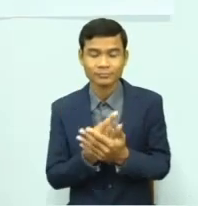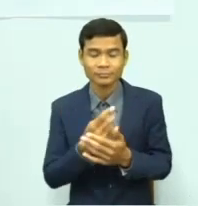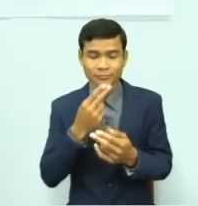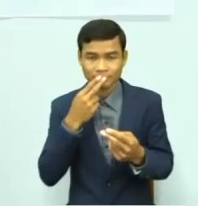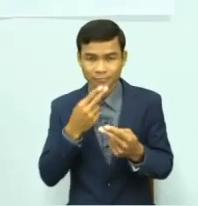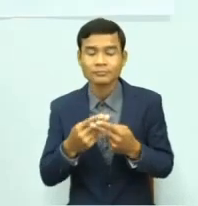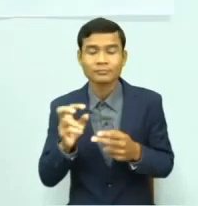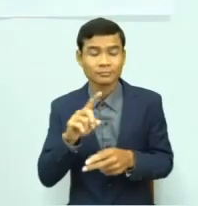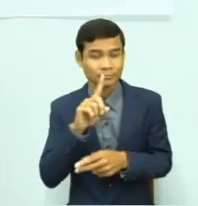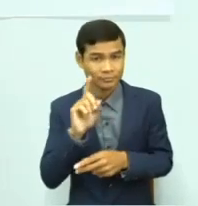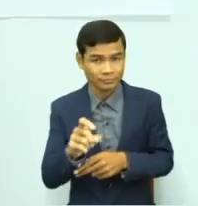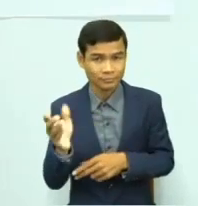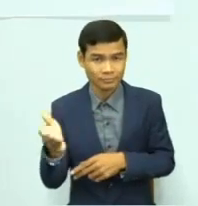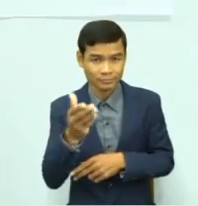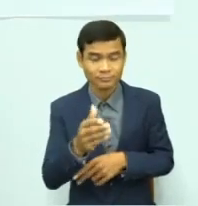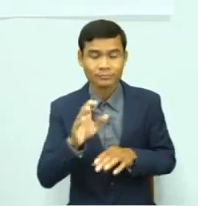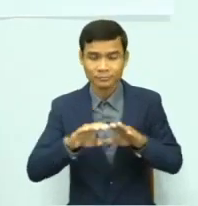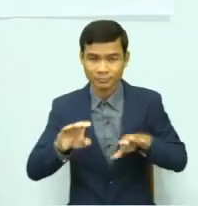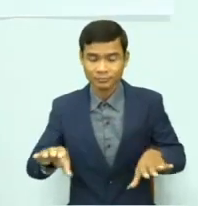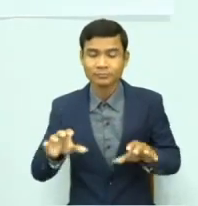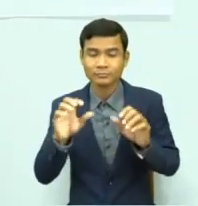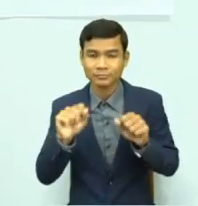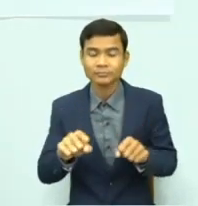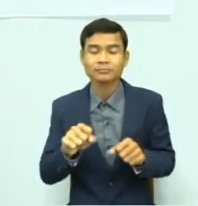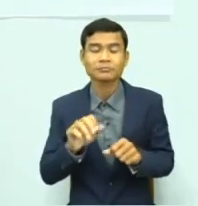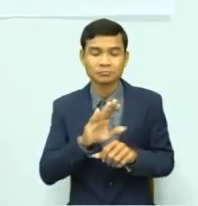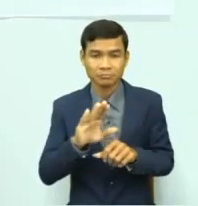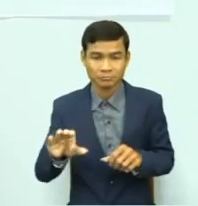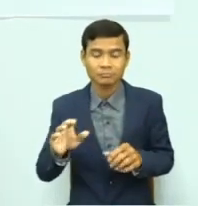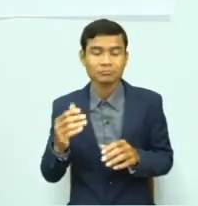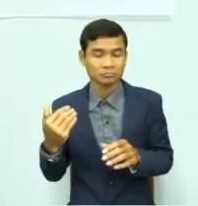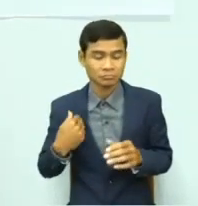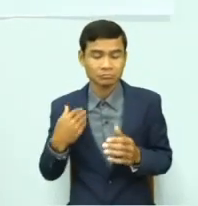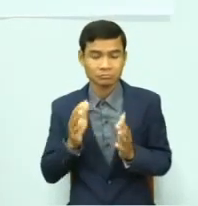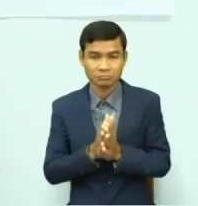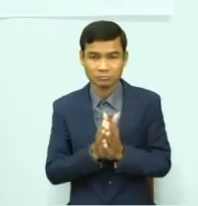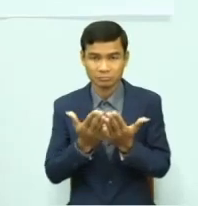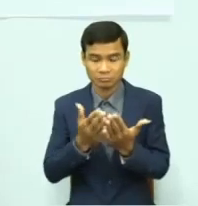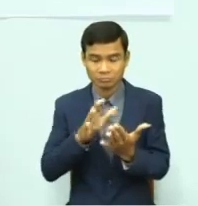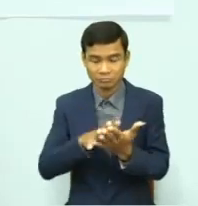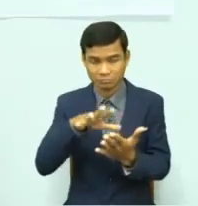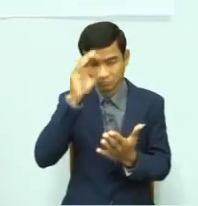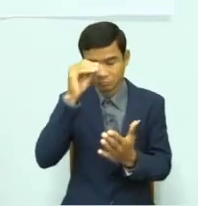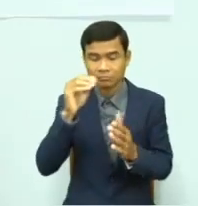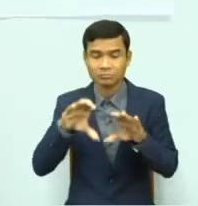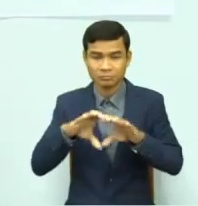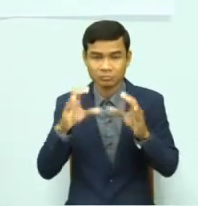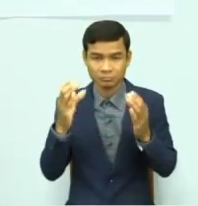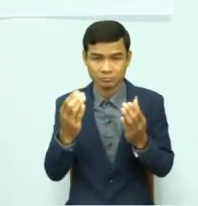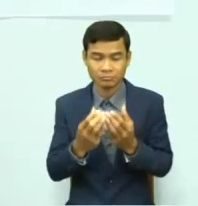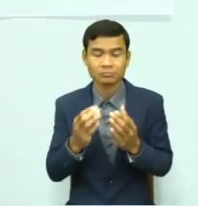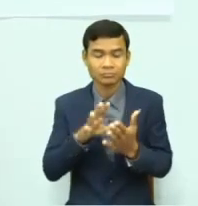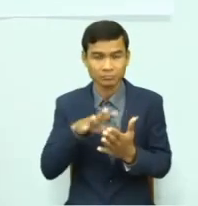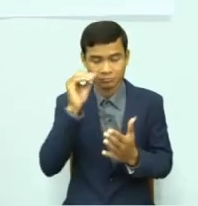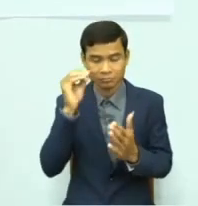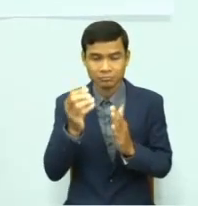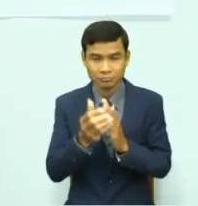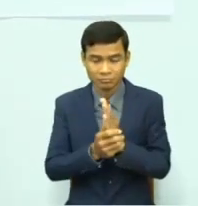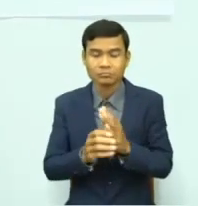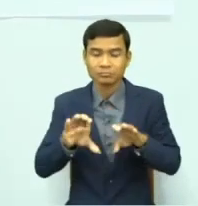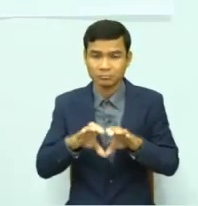nua. Con tiền ạc ní. Xâm rạp con đà miên xếp hơi sắc xa cô thân ạ tì bấy. Chà con bắt xếp hơi